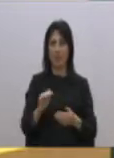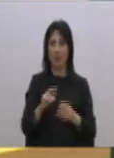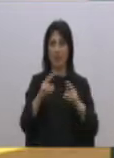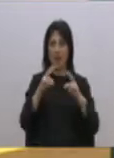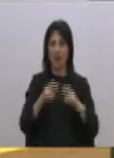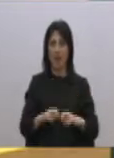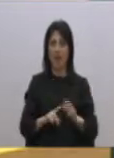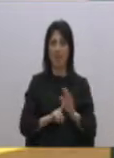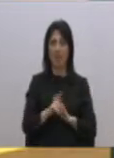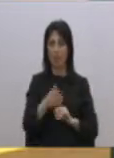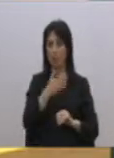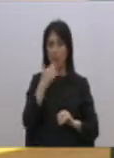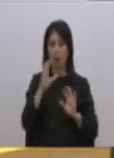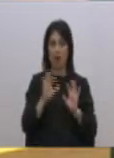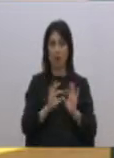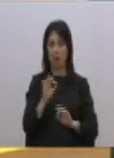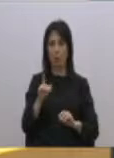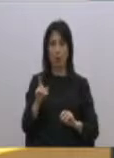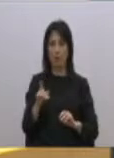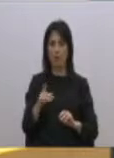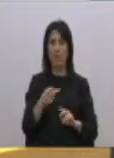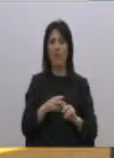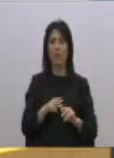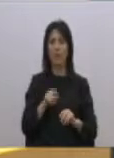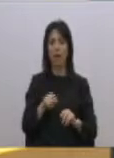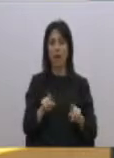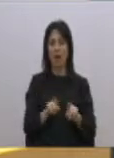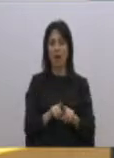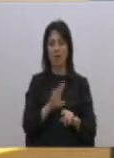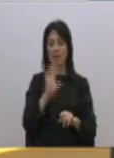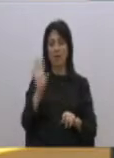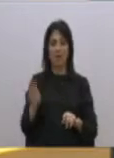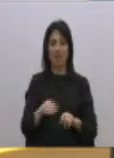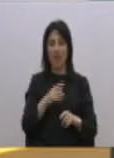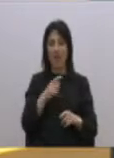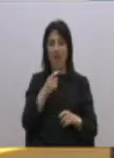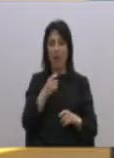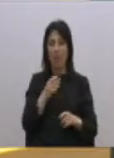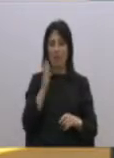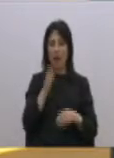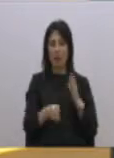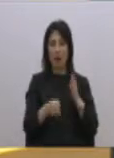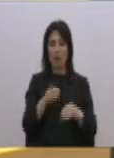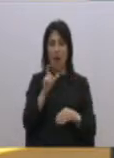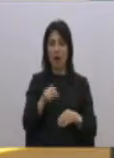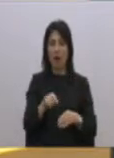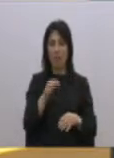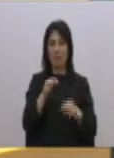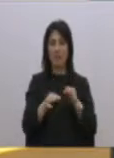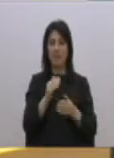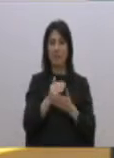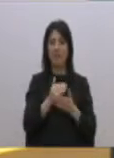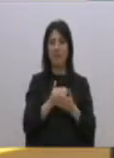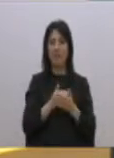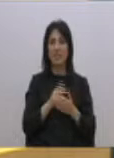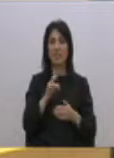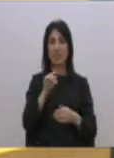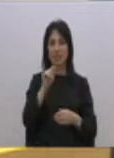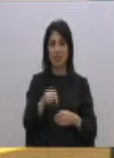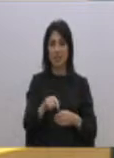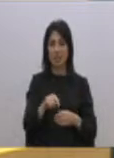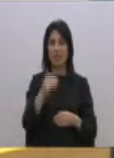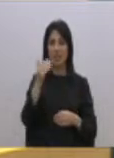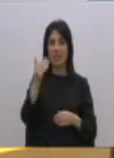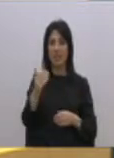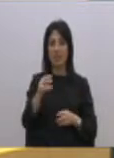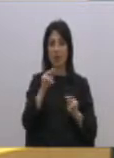hlugac gerda i cit, am gano proiectis. Imitor, ai aseti, hvela perzeț am suleli, adamiane bi sasa martlo sistema și ski, cu